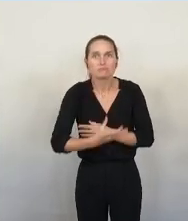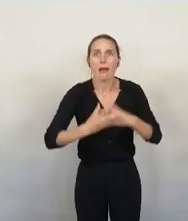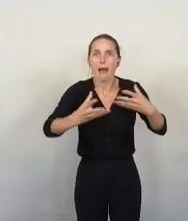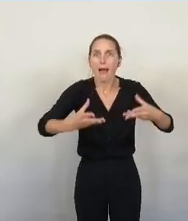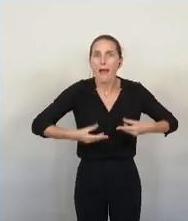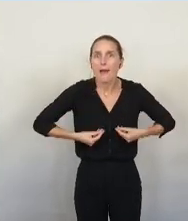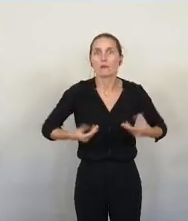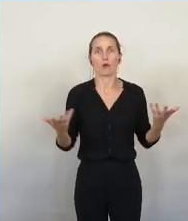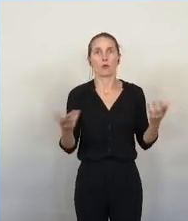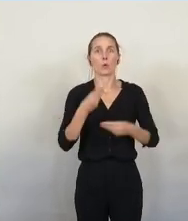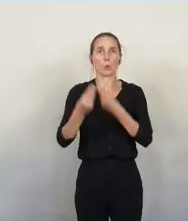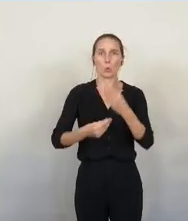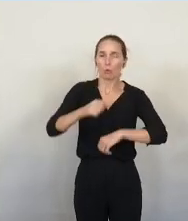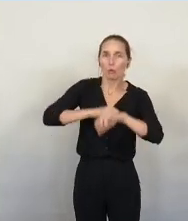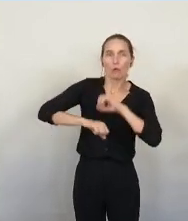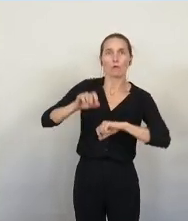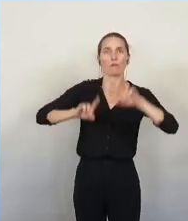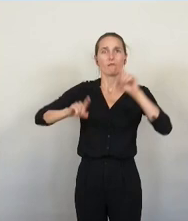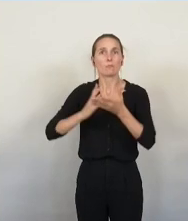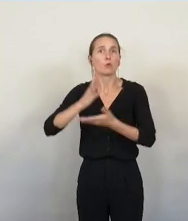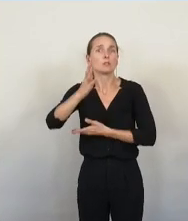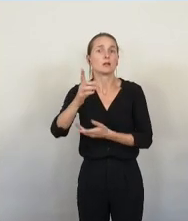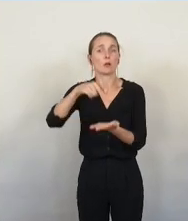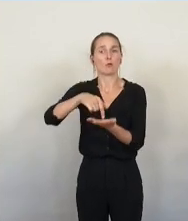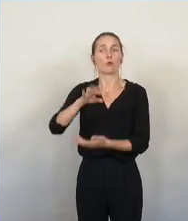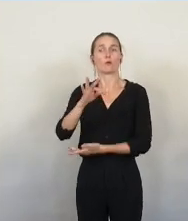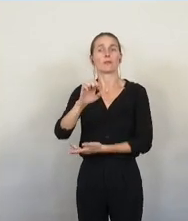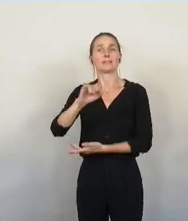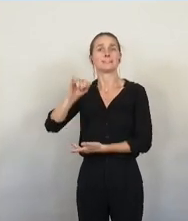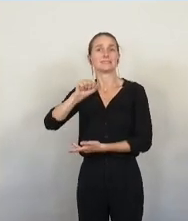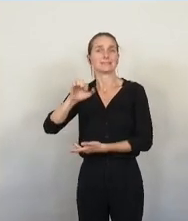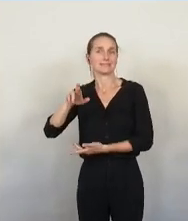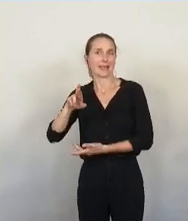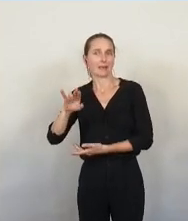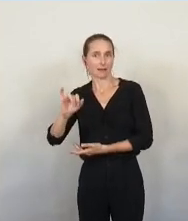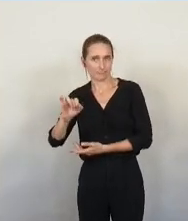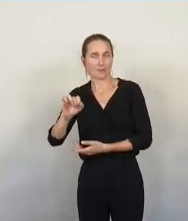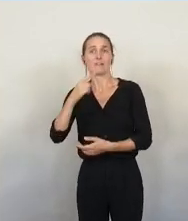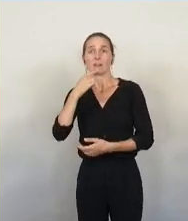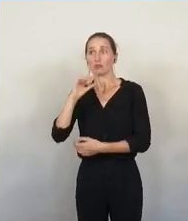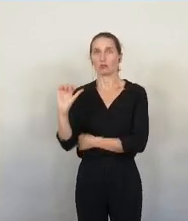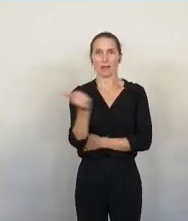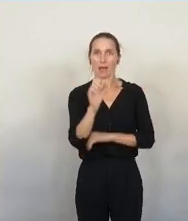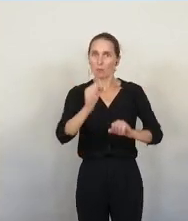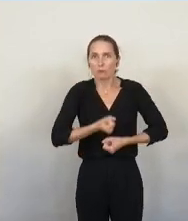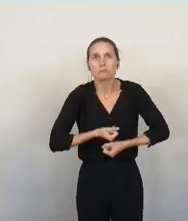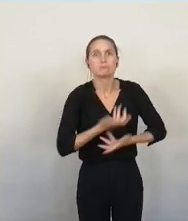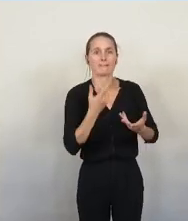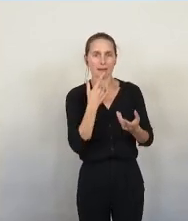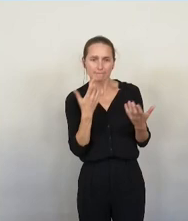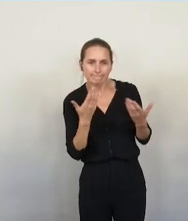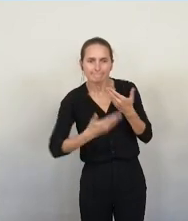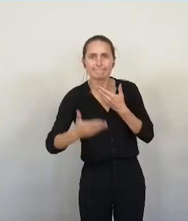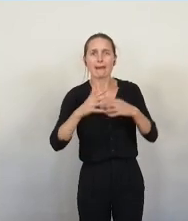étant à l'initiative des fêtes du projet comme à TCER où chacun et chacune peuvent s'exprimer sur leurs souhait et envies pour le